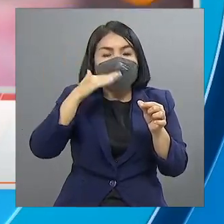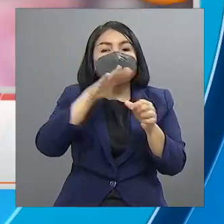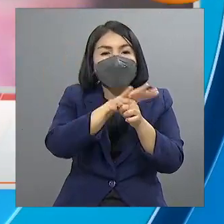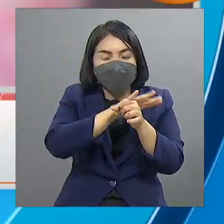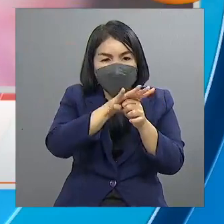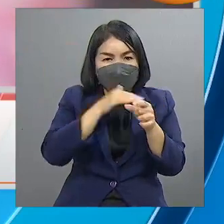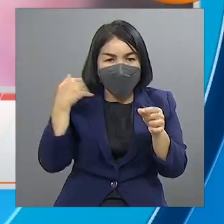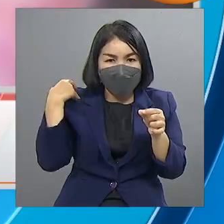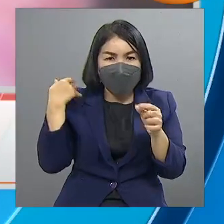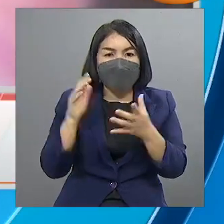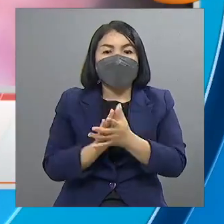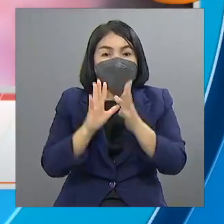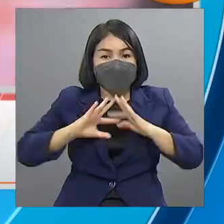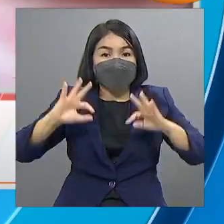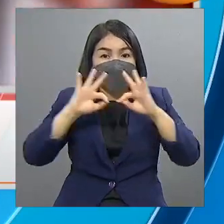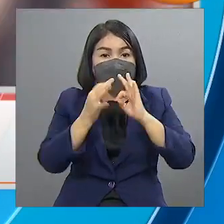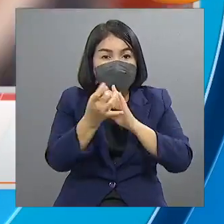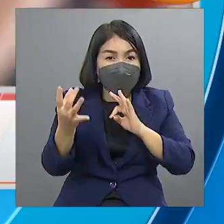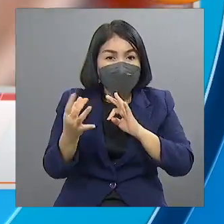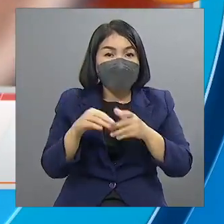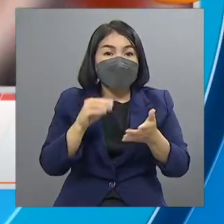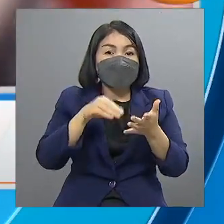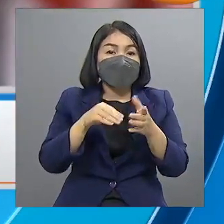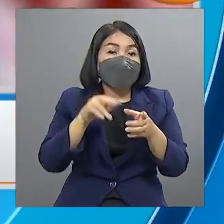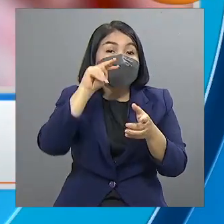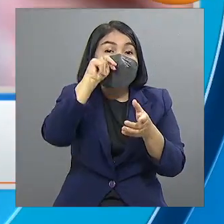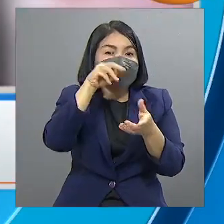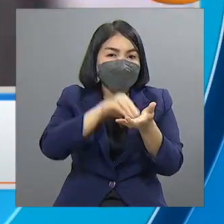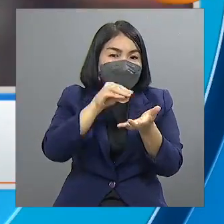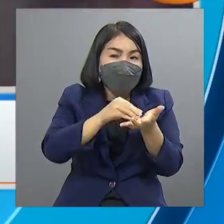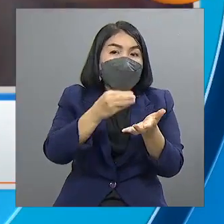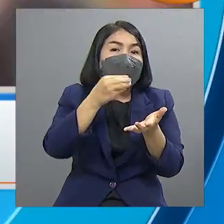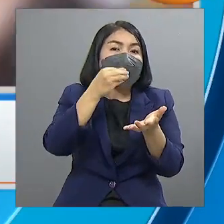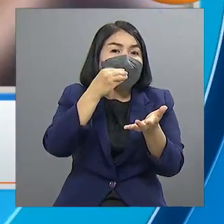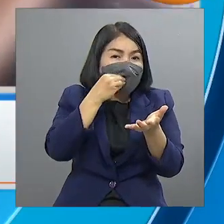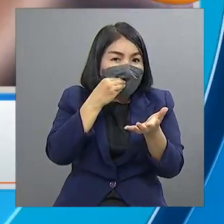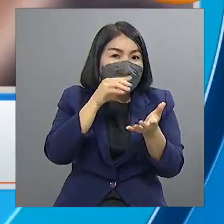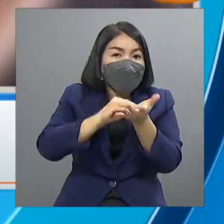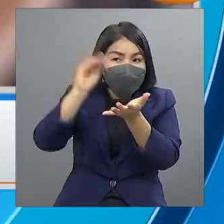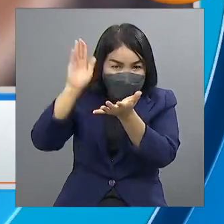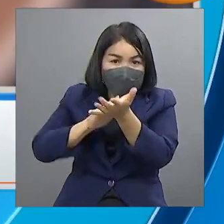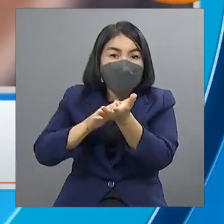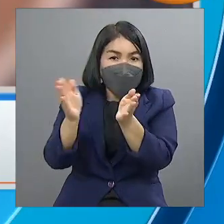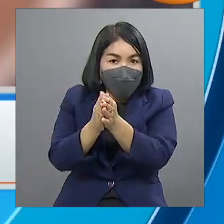เด่นเนี่ยค่ะทุกคำที่เราจิ้มไปเนี่ยค่ะจะมีแบบทั้งพริกทั้งกระเทียมที่ผสมผสานเข้